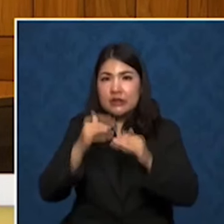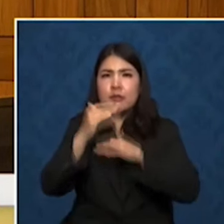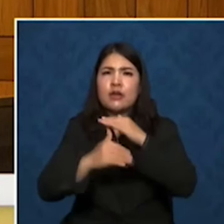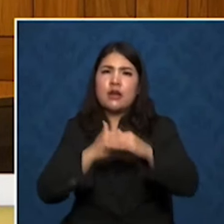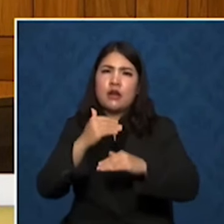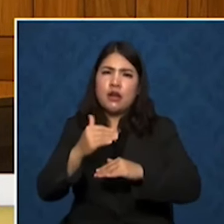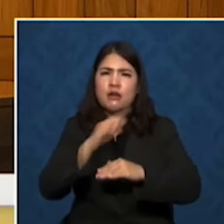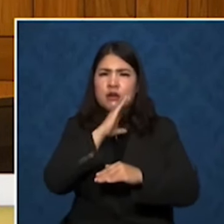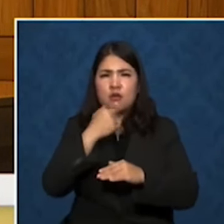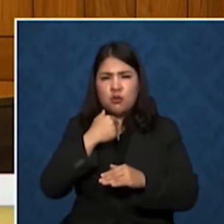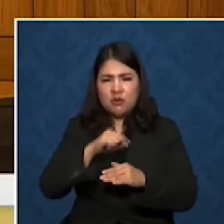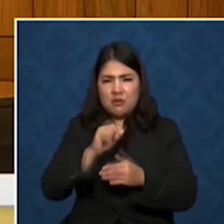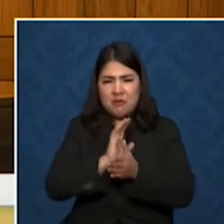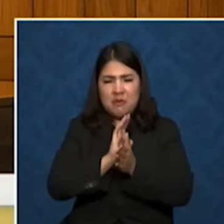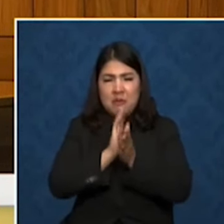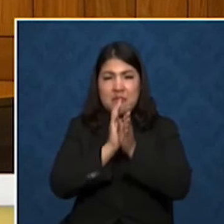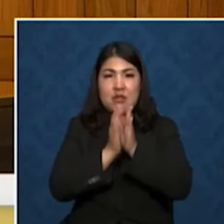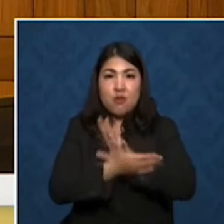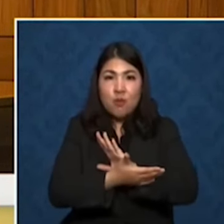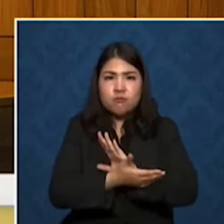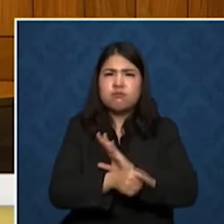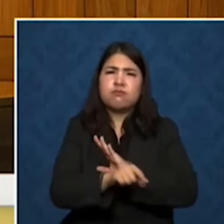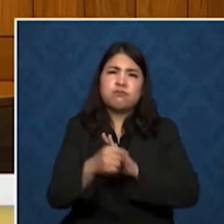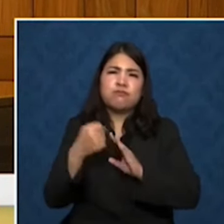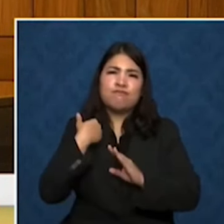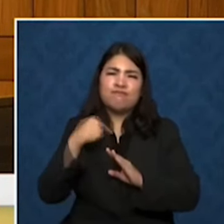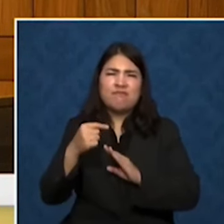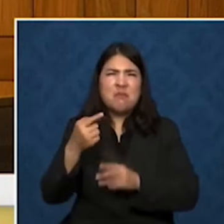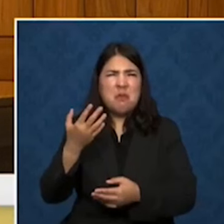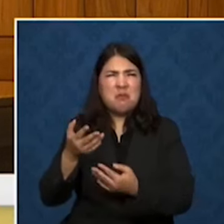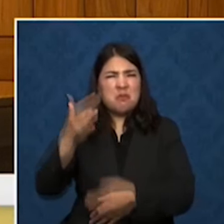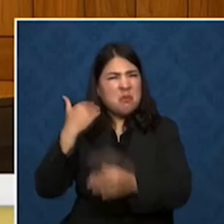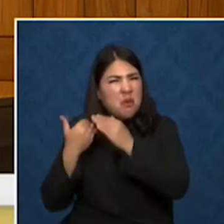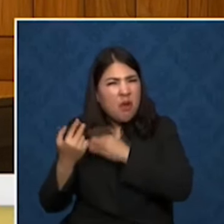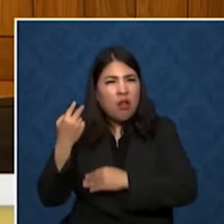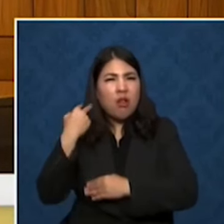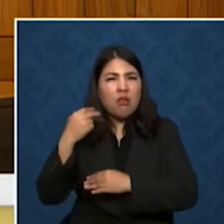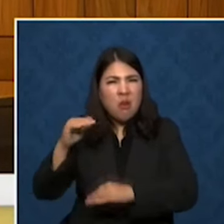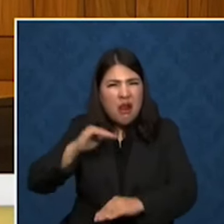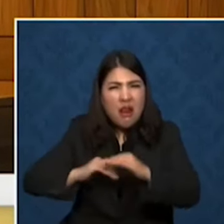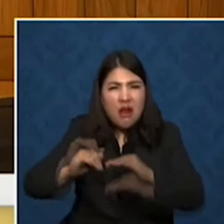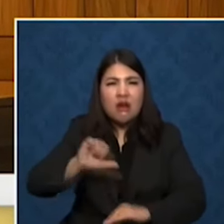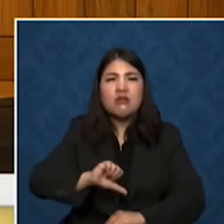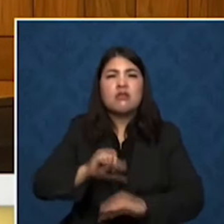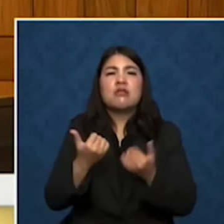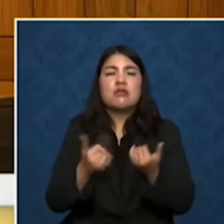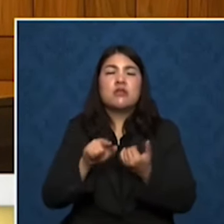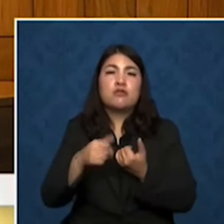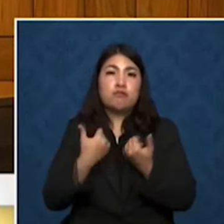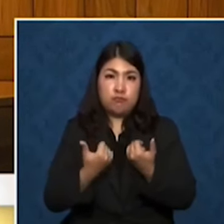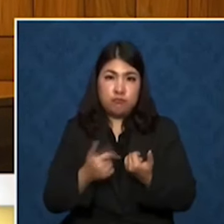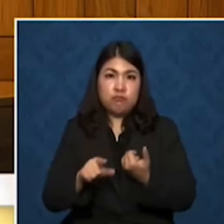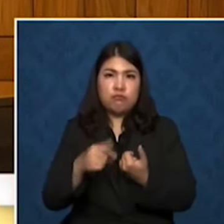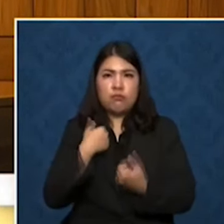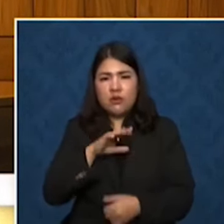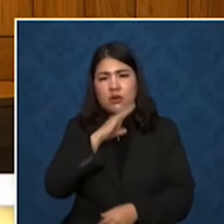แทนทจะเป็ปฏิรูป ด่างๆเห่านี้ถอยหลงเก้าหน้าวบวนแล้วก็เดินหน้าไปปิด